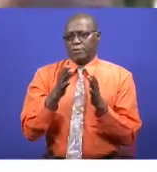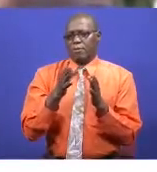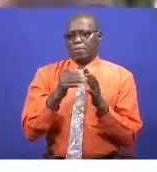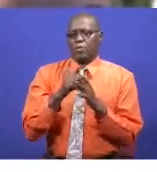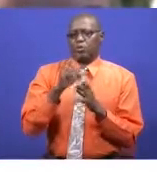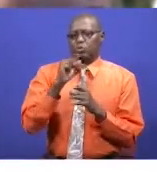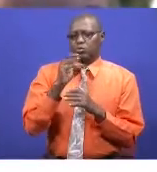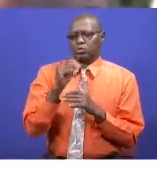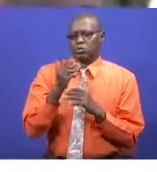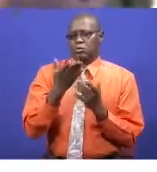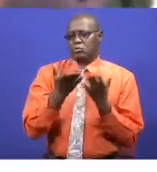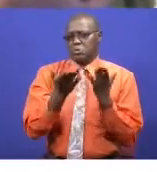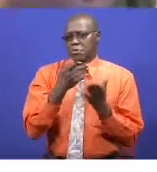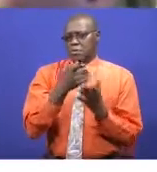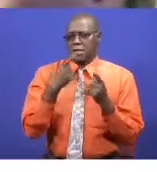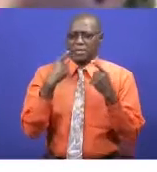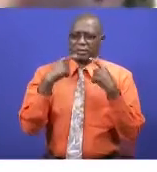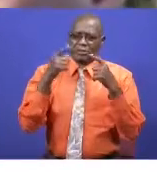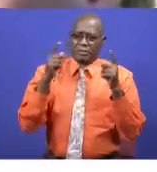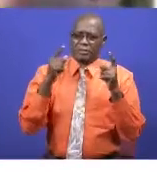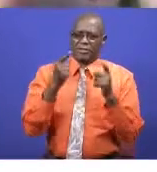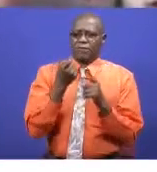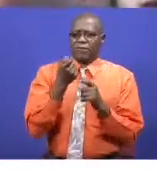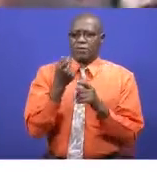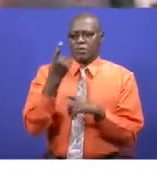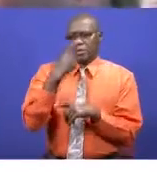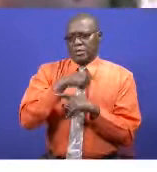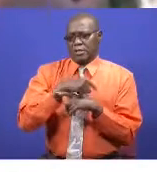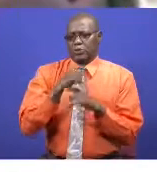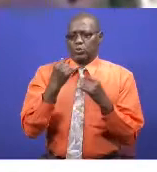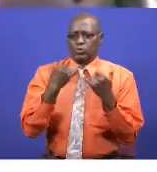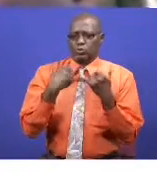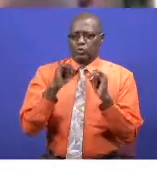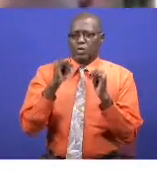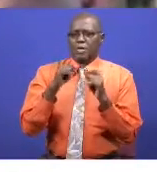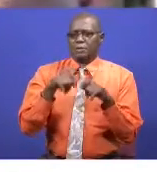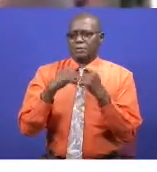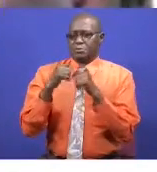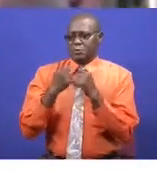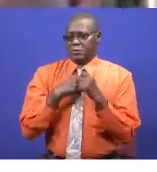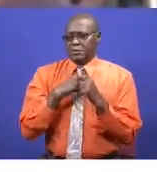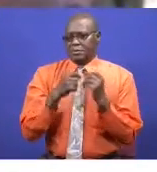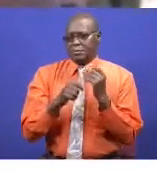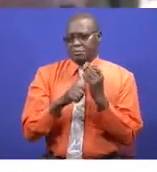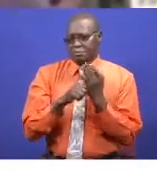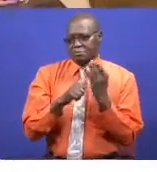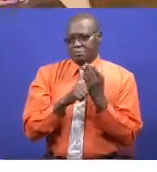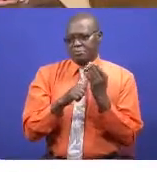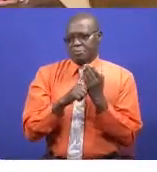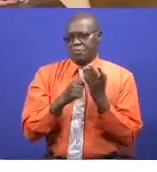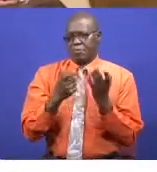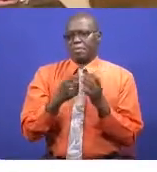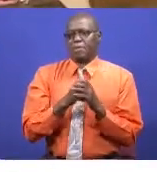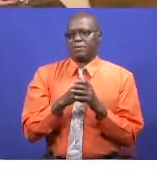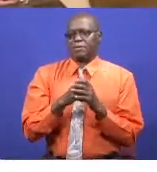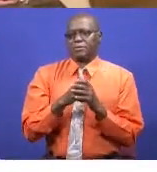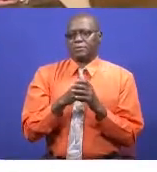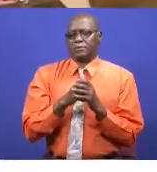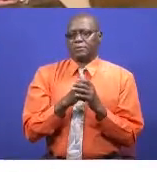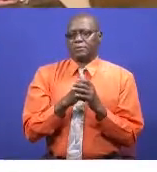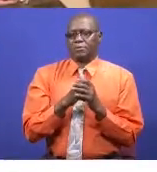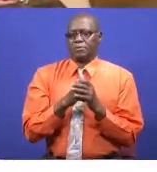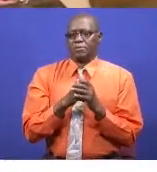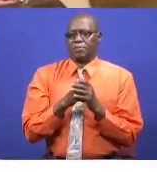have succeeded in the last few days in trying to tarnish my name, demonize me. The IEBC